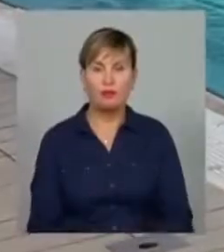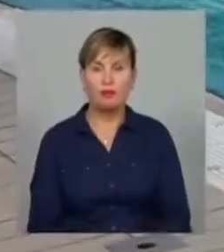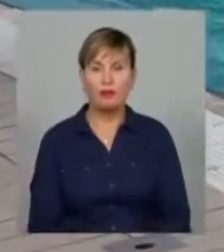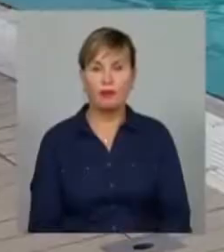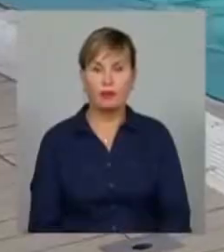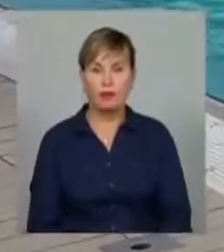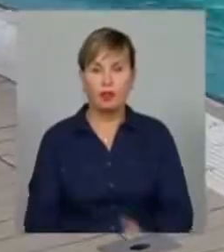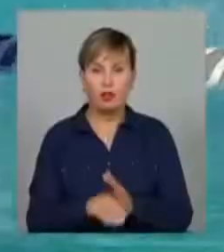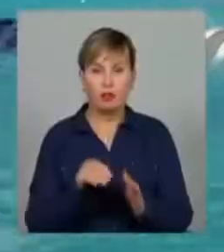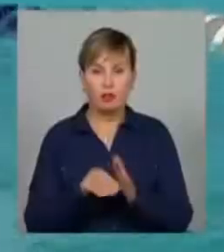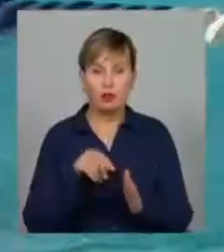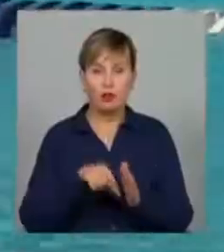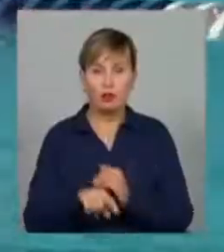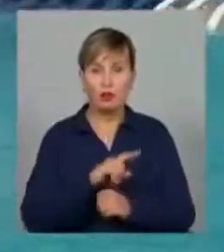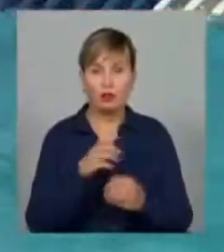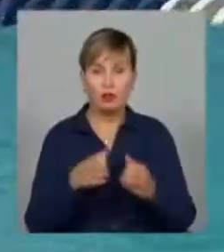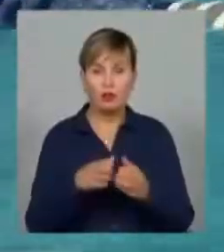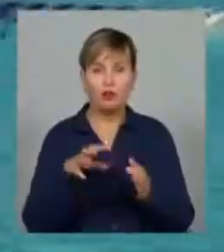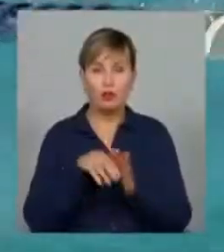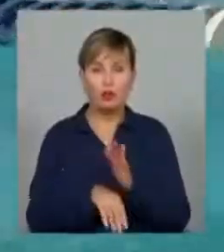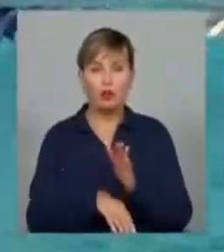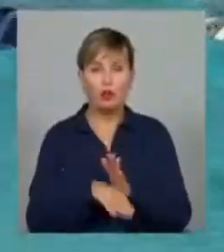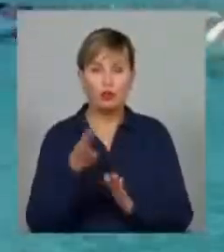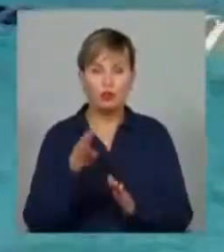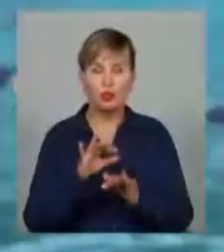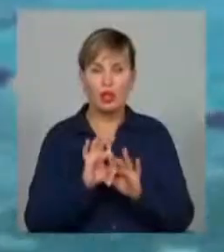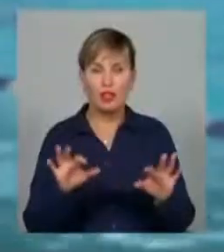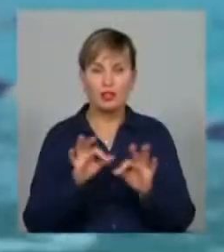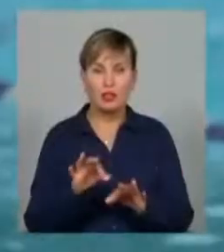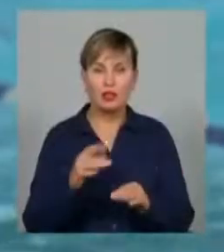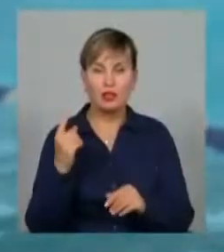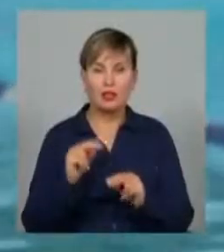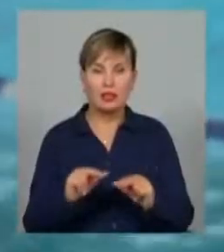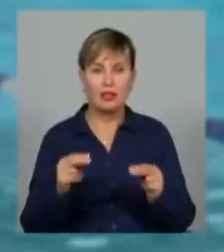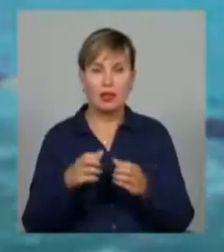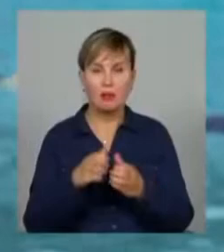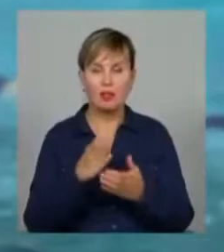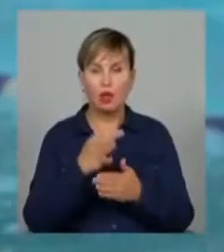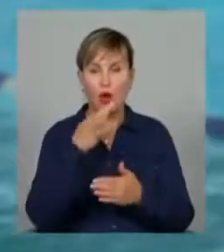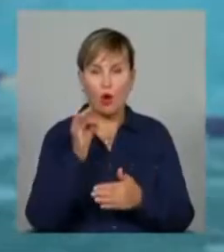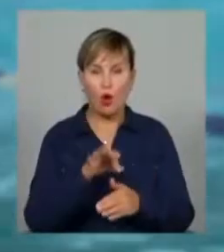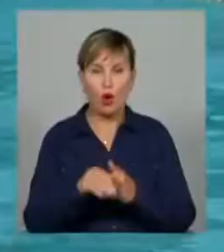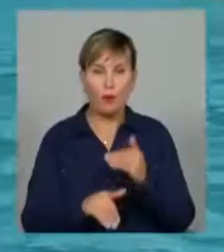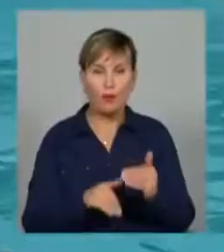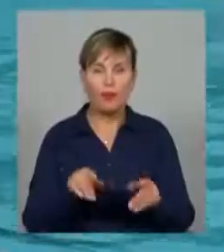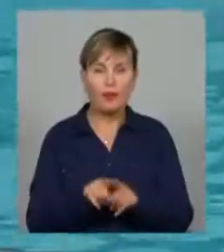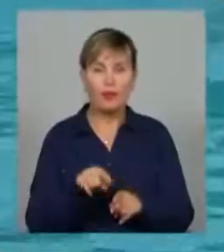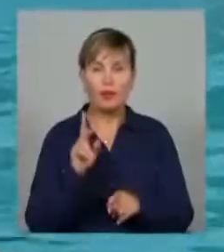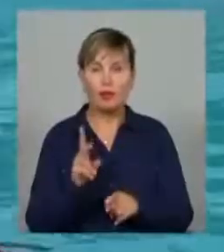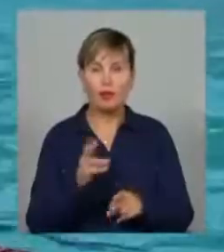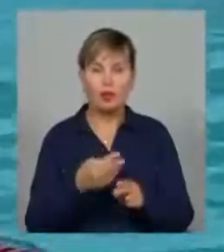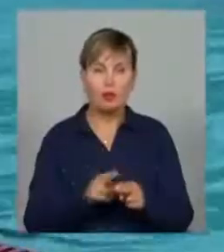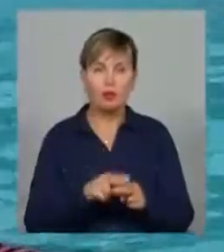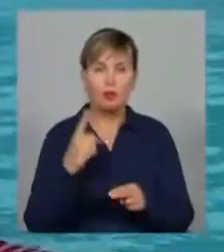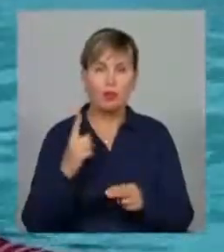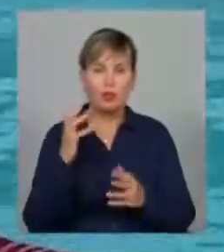Настрой у сборной боевой. В состав вошли лучшие из лучших, рассказывает тренер. В команде есть как и опытные пловцы, так и те, для кого это